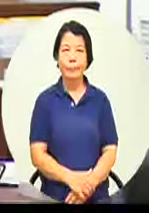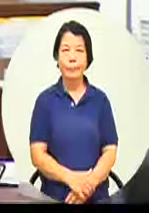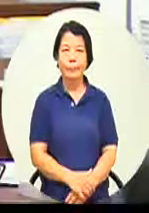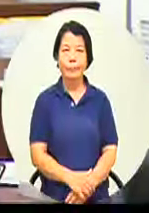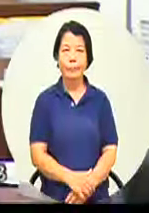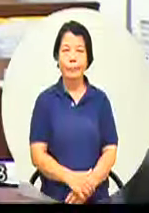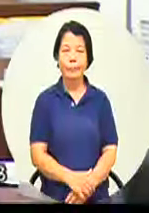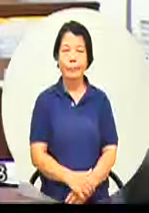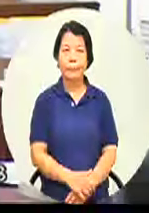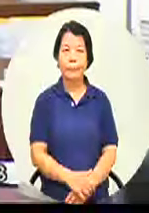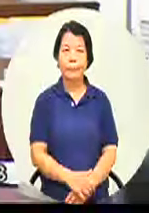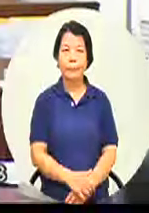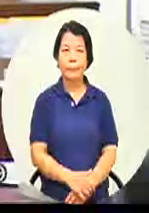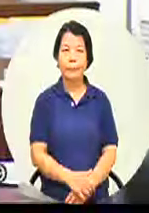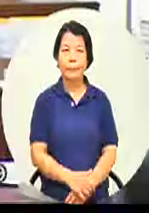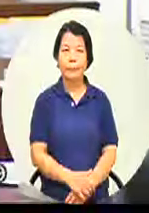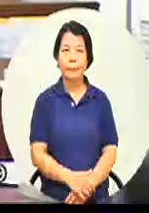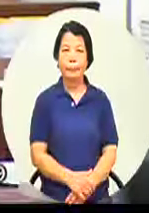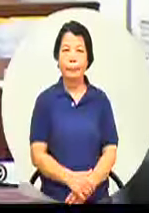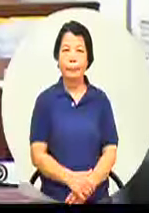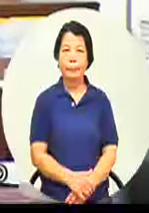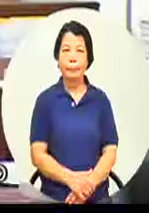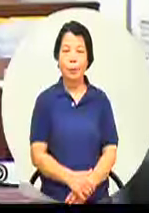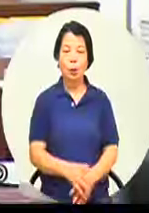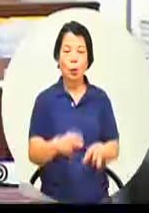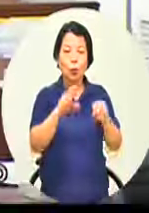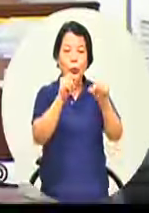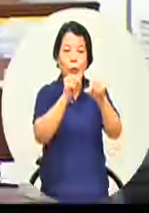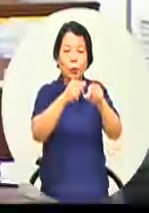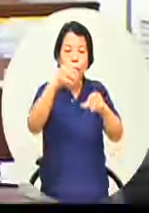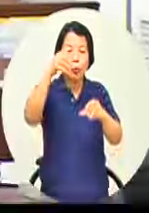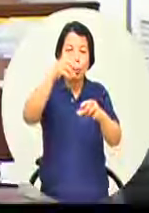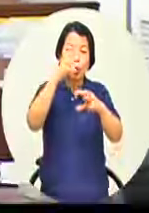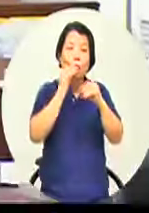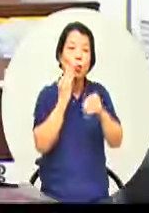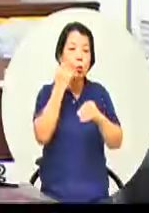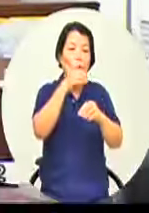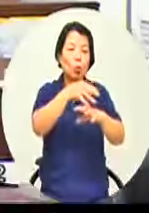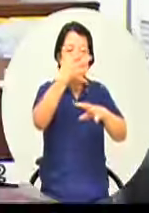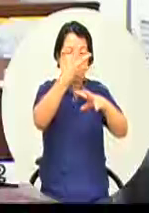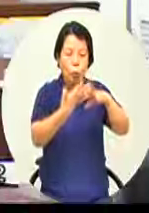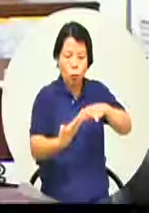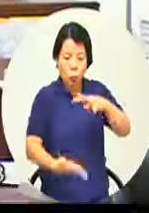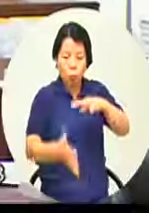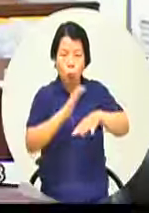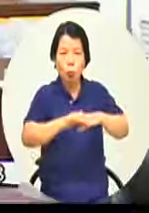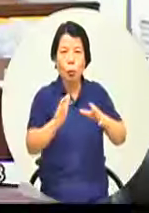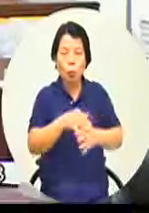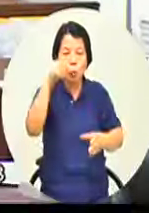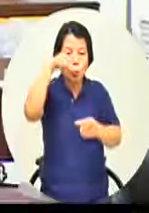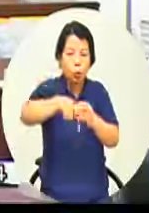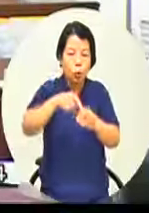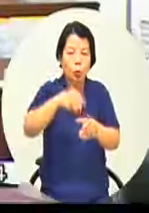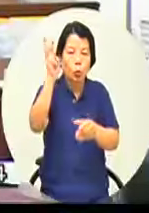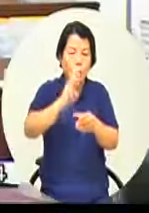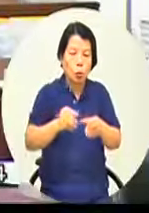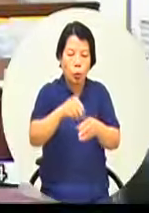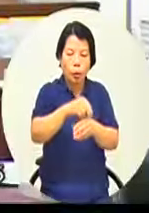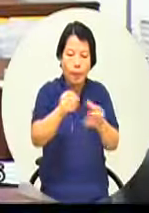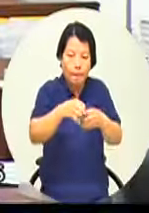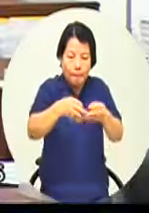了洞之后，它水照理来讲，以泥沙来讲的话，水会渗透下去的。那为什么没有渗透？是刚刚我刺洞的时候，它水进去就马上膨